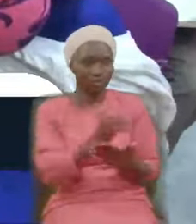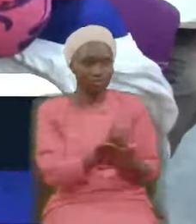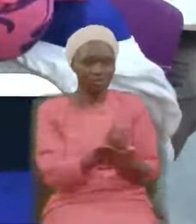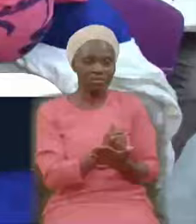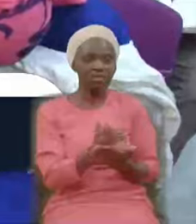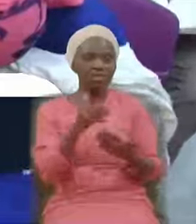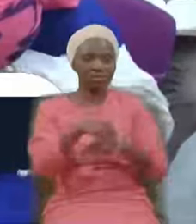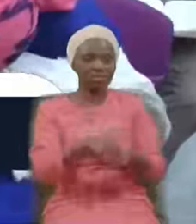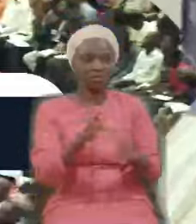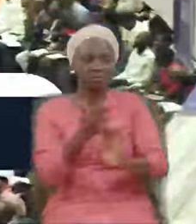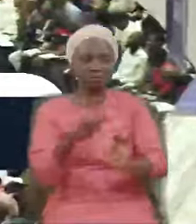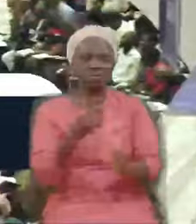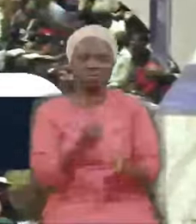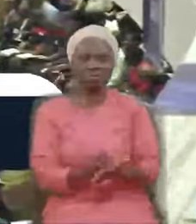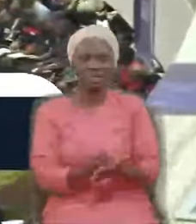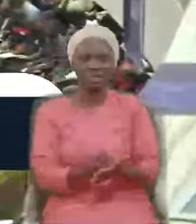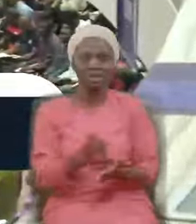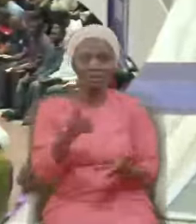faiblesse est là.